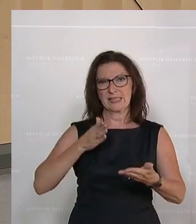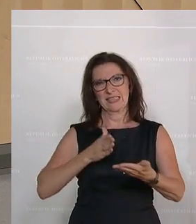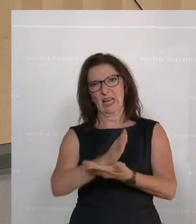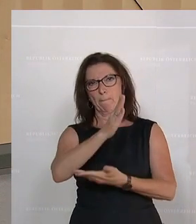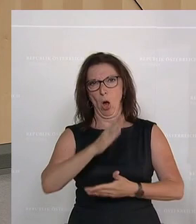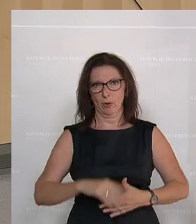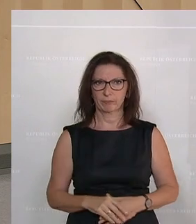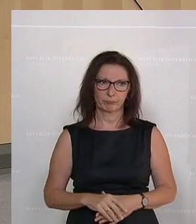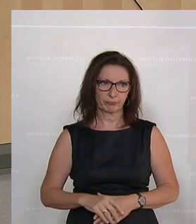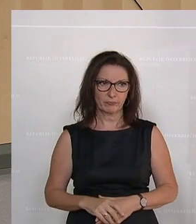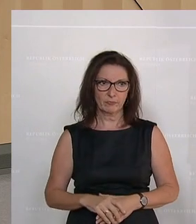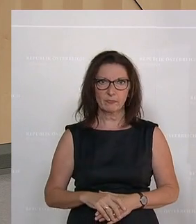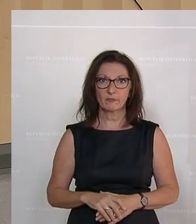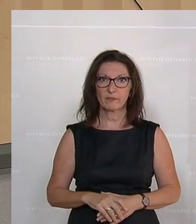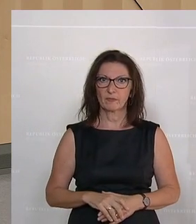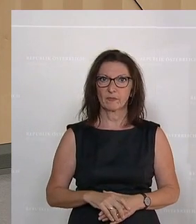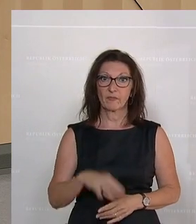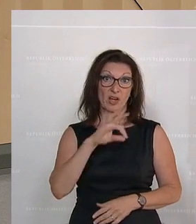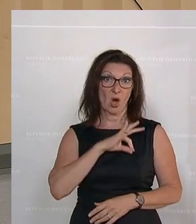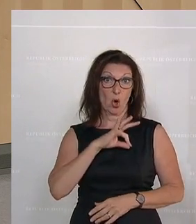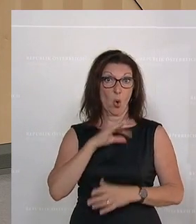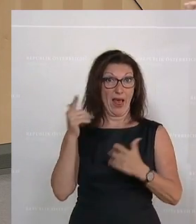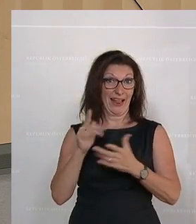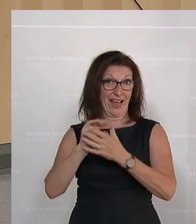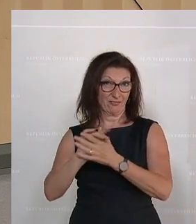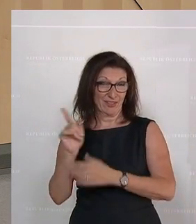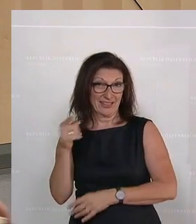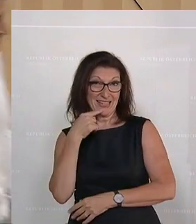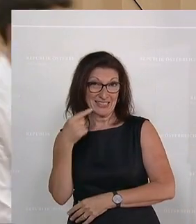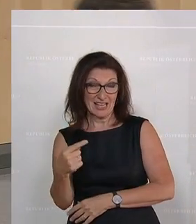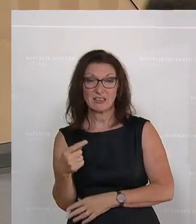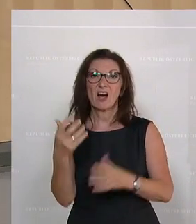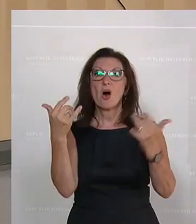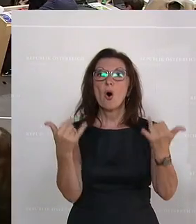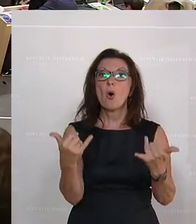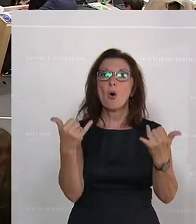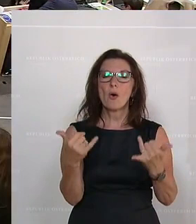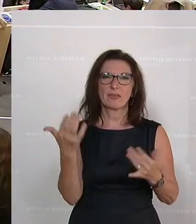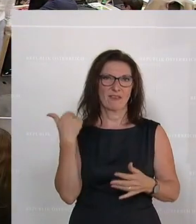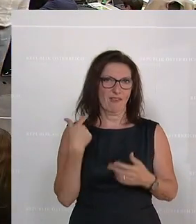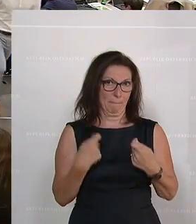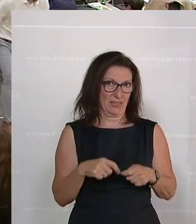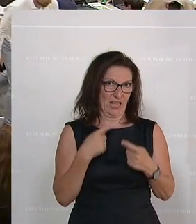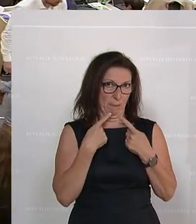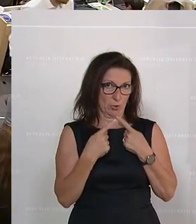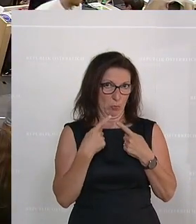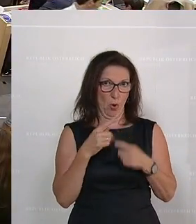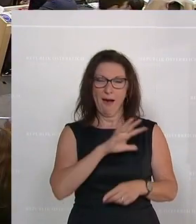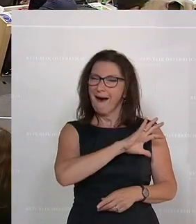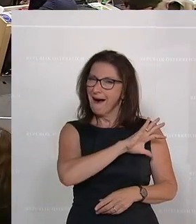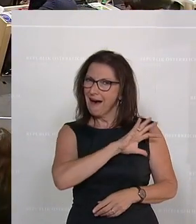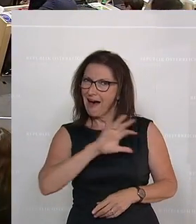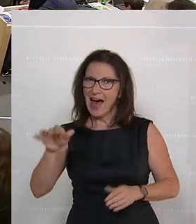gemeinsam mit dem vp klubobmann leichtfried wir haben heute wie in der präsidiale besprochen alle zuständigen